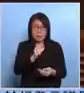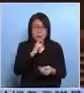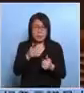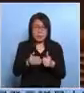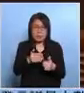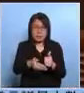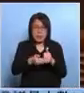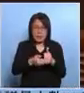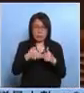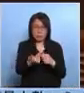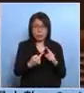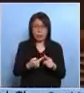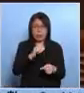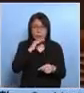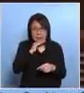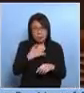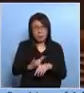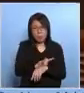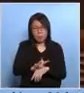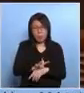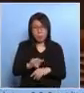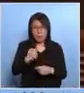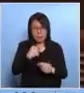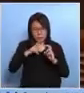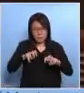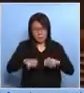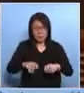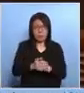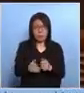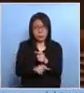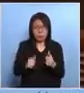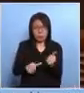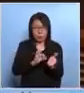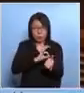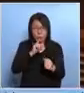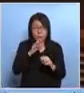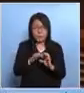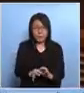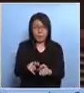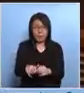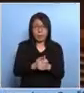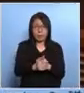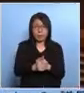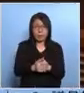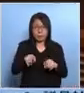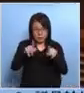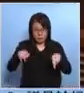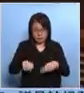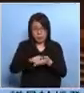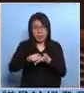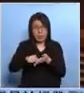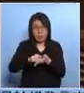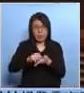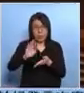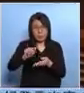間，而家使唔使檢視一下？即係去財委會攞嗰嚿錢，成個系統其實係咪填張 form 就已經可